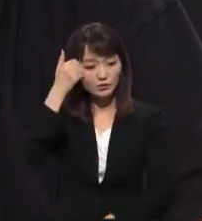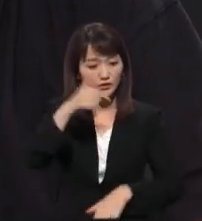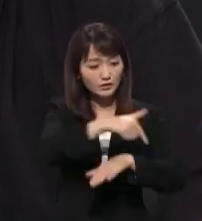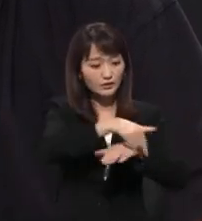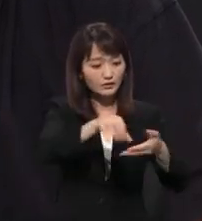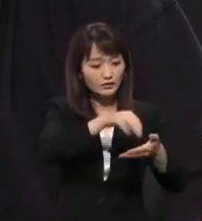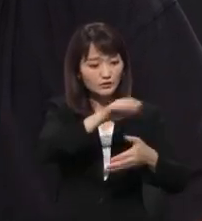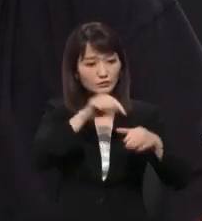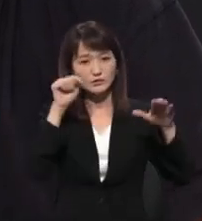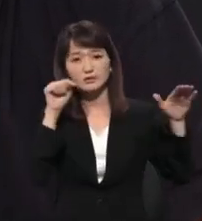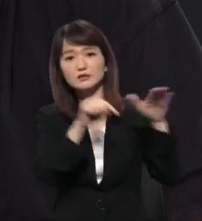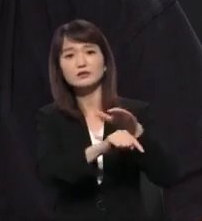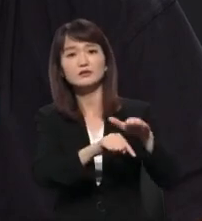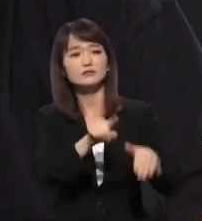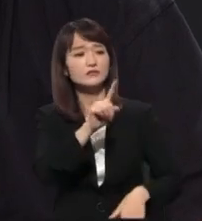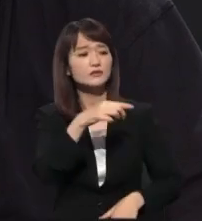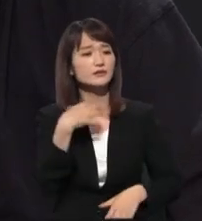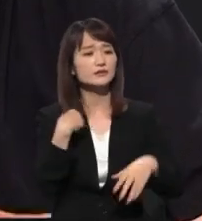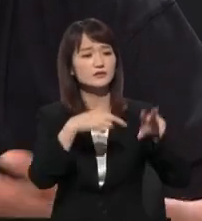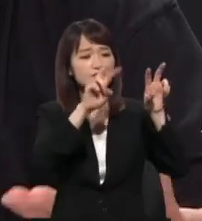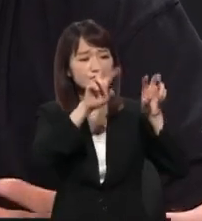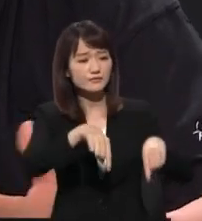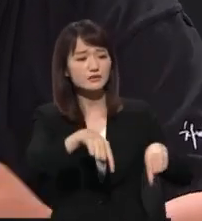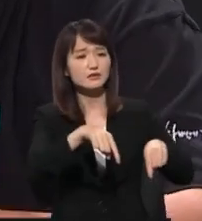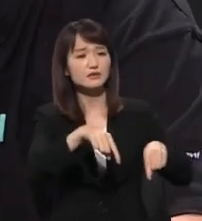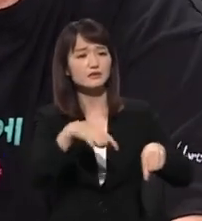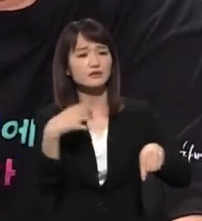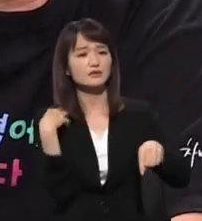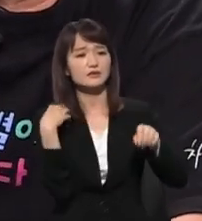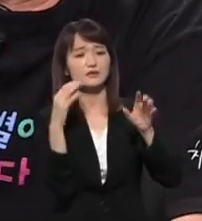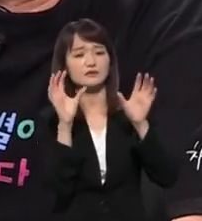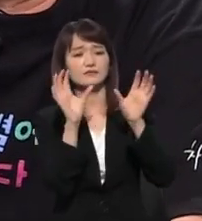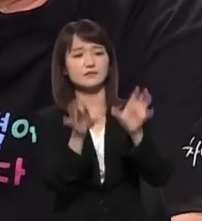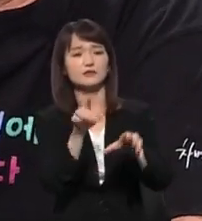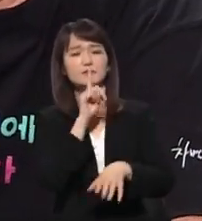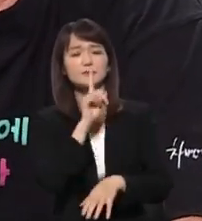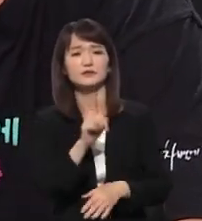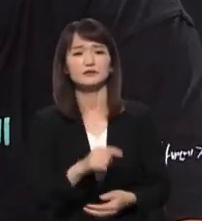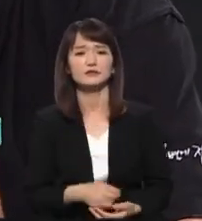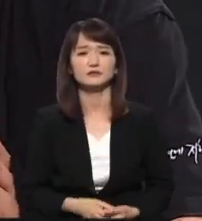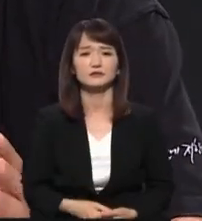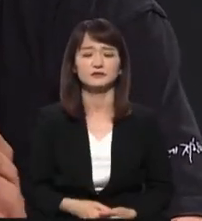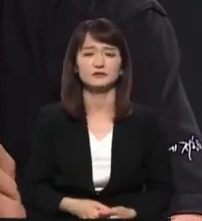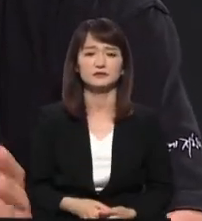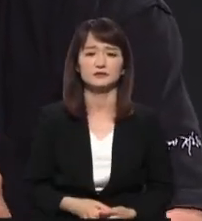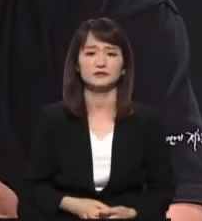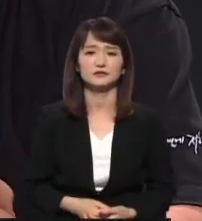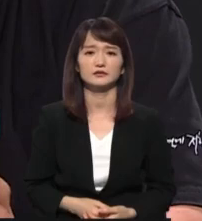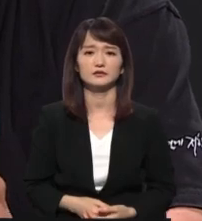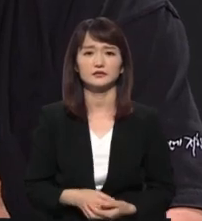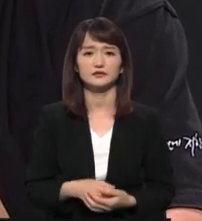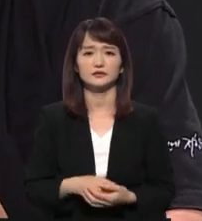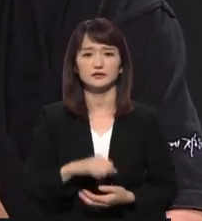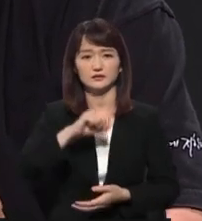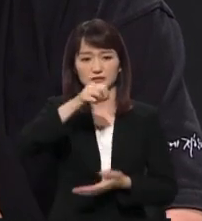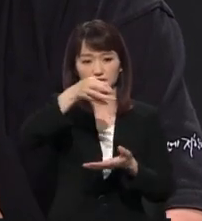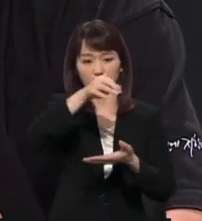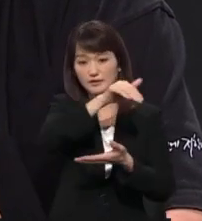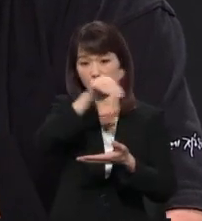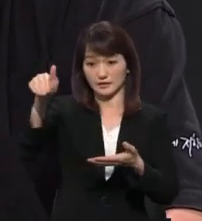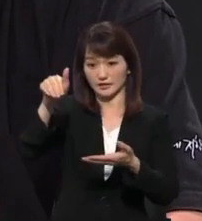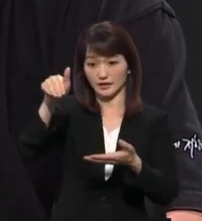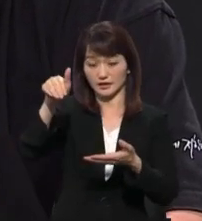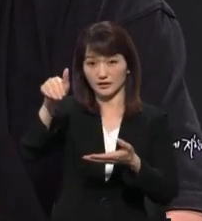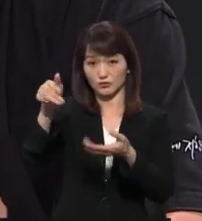기획재정부 찾아왔냐라는 굉장히 무책임한 책임전과의 발언을 하셨어요 그래서 저희는이 실링 자체를 좀 변화시켜야